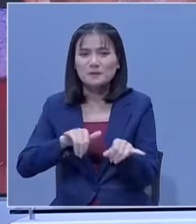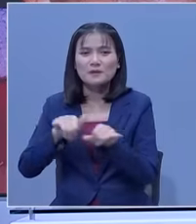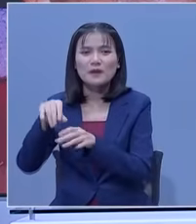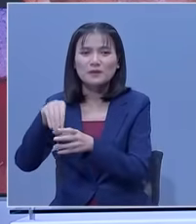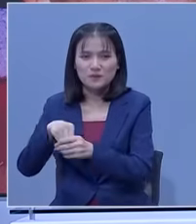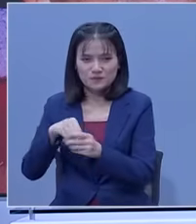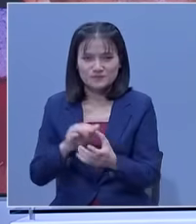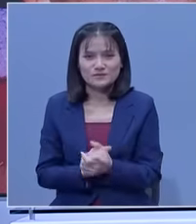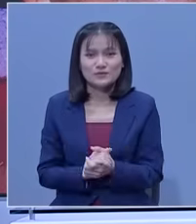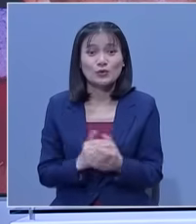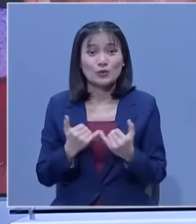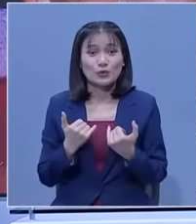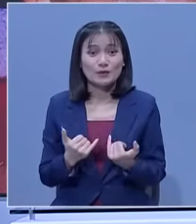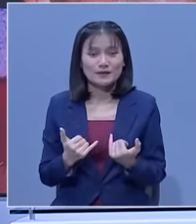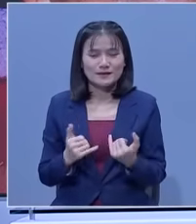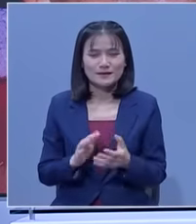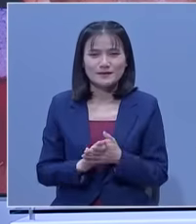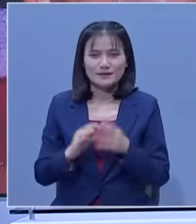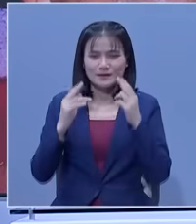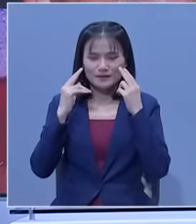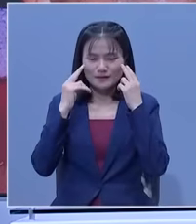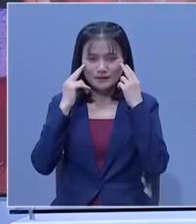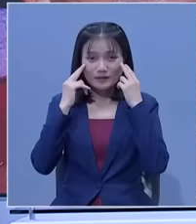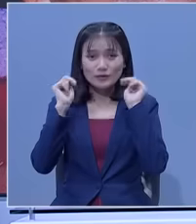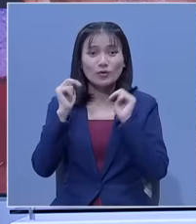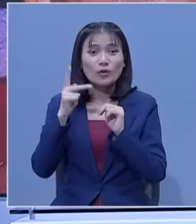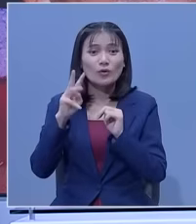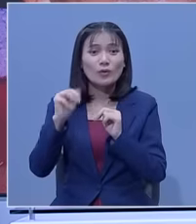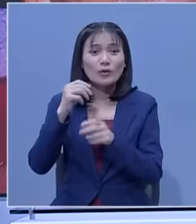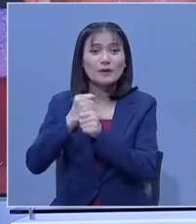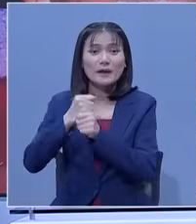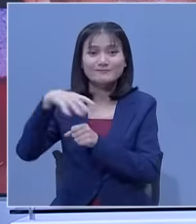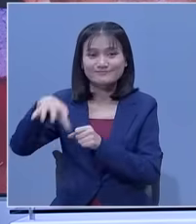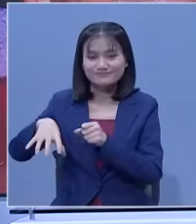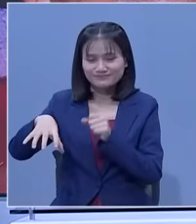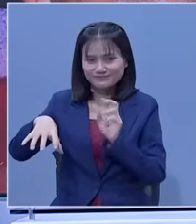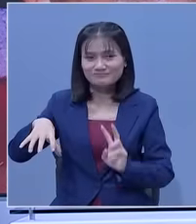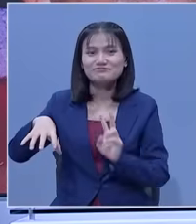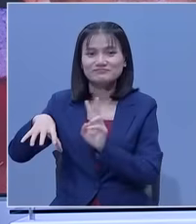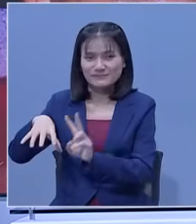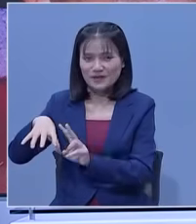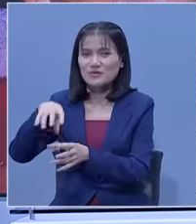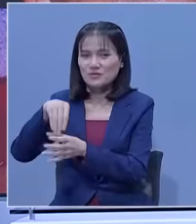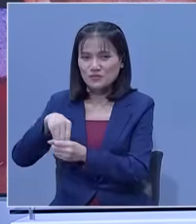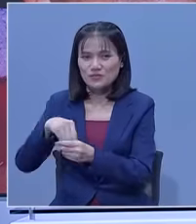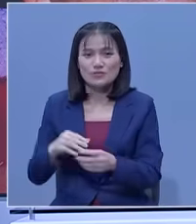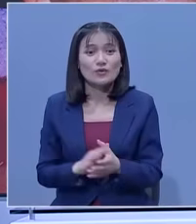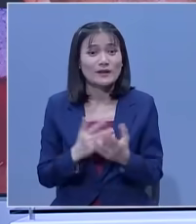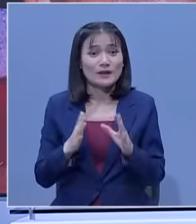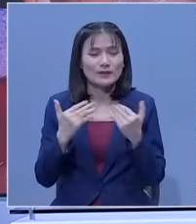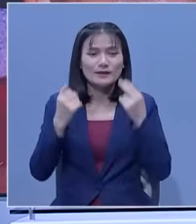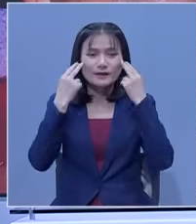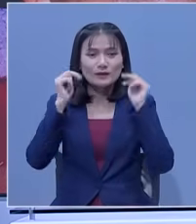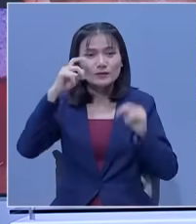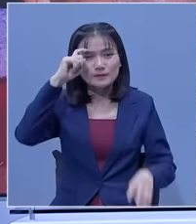หลังเราวันนี้เข้าสำนักงานเ่าสำนักนายกรัฐมนตรีบรรยากาศจะเป็นยังไงอีกด้านนึงแน่นอนว่านักข่าวก็เกาะติดท่านนายกรัฐมนตรีคุณ